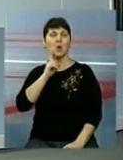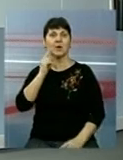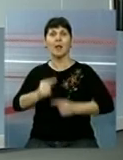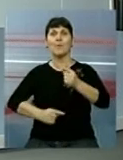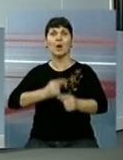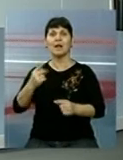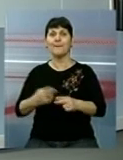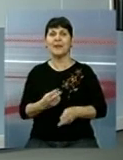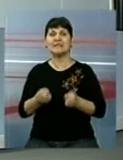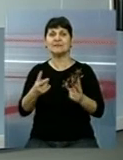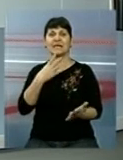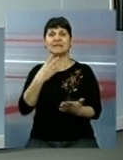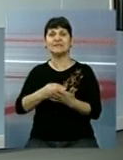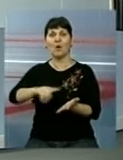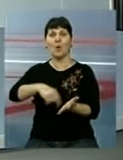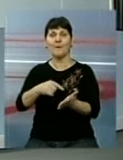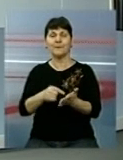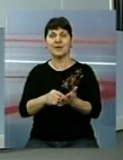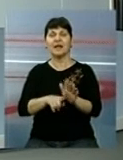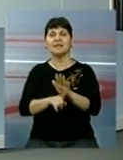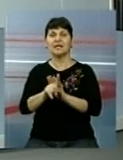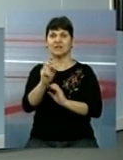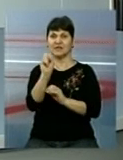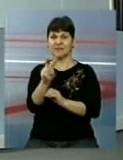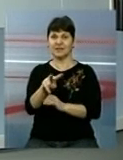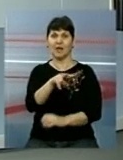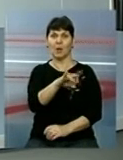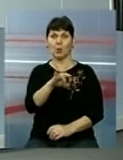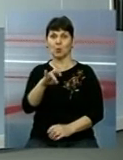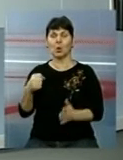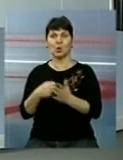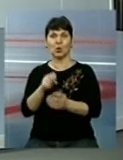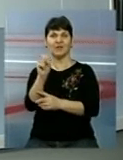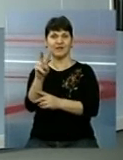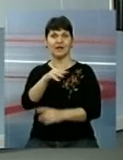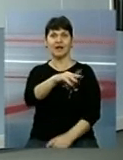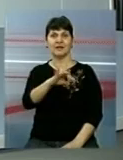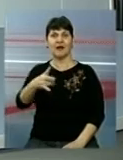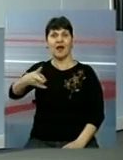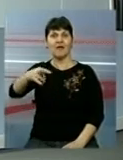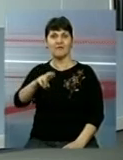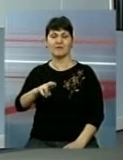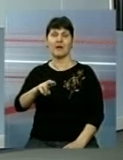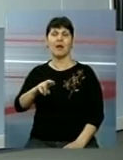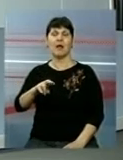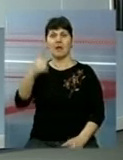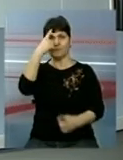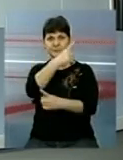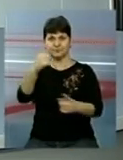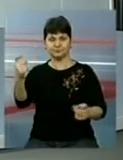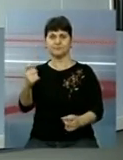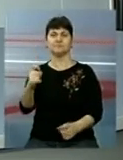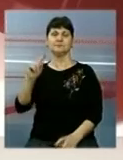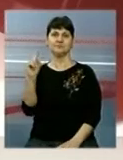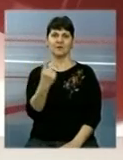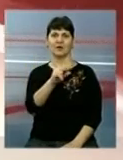свого міста». Він триватиме з 12 лютого до 12 травня. Переможців оголосять 1 червня у День захисту